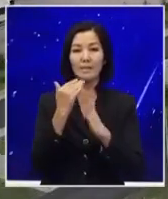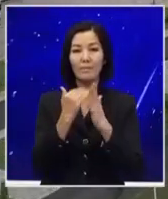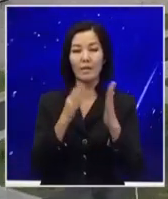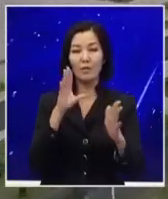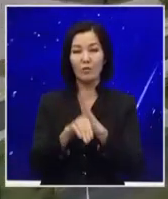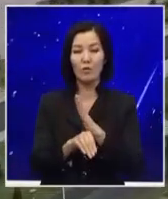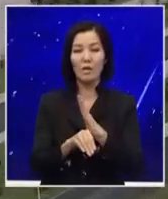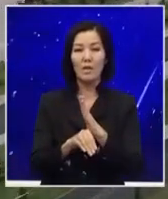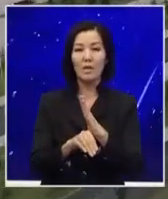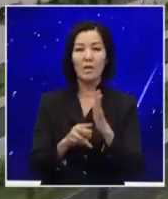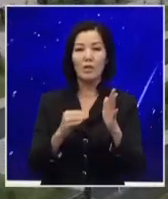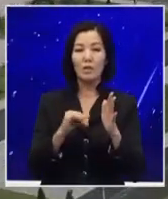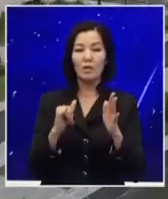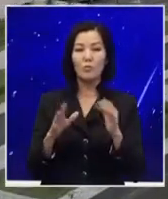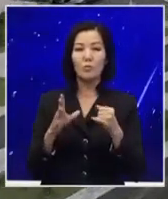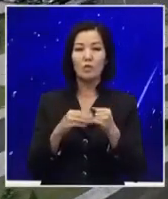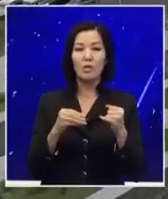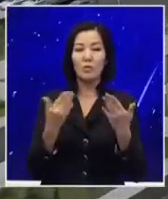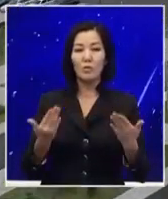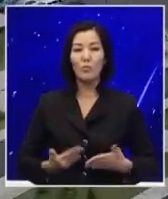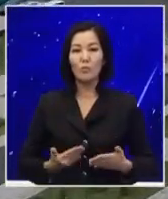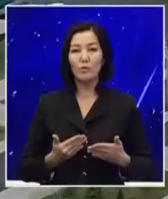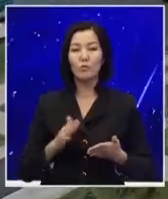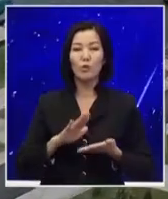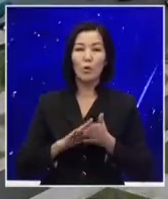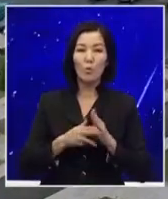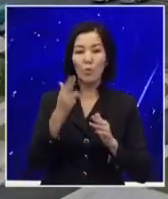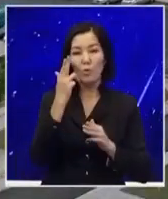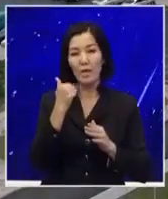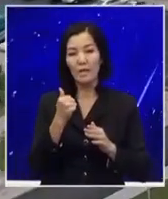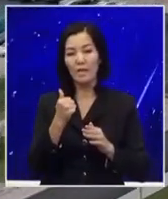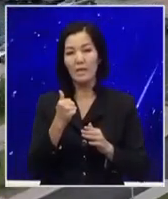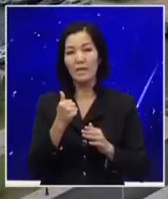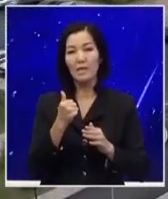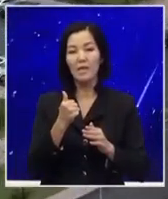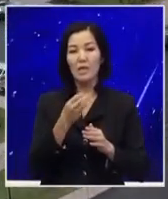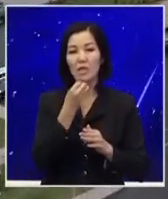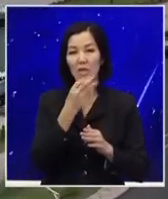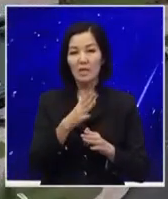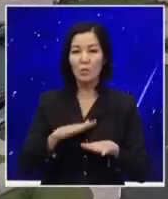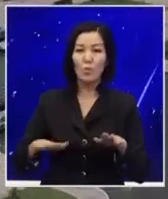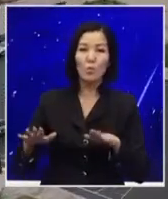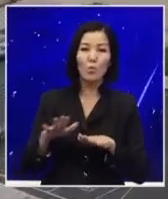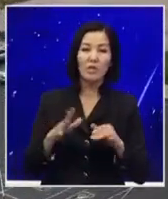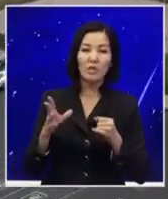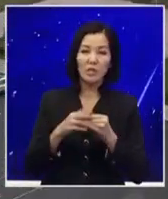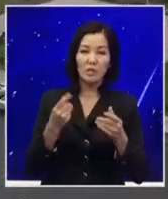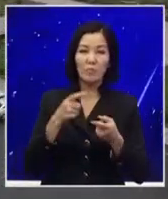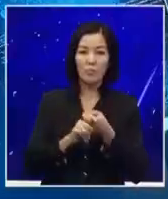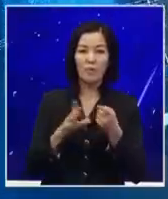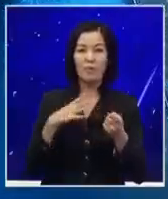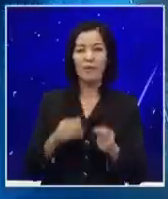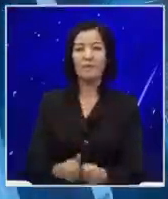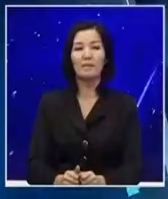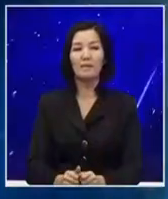Мұны мамандар Жетісу жерінің өмір сүруге қолайлы, жайлы, қалаулы өңір болуымен байланыстырады.